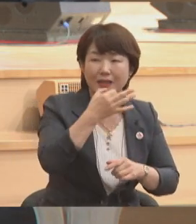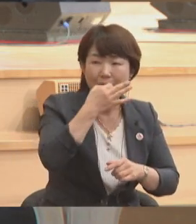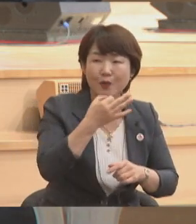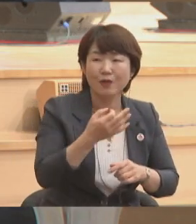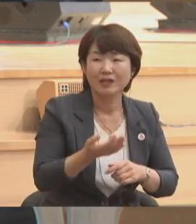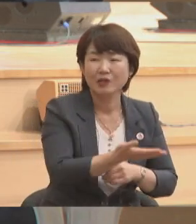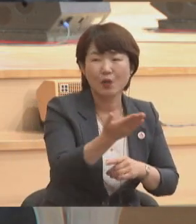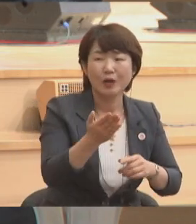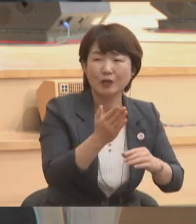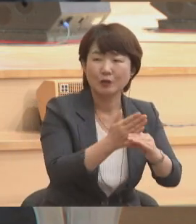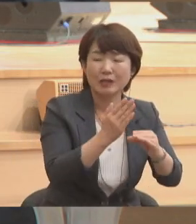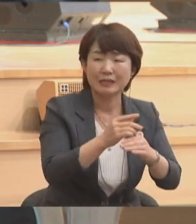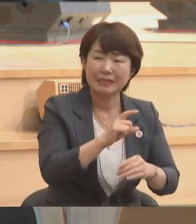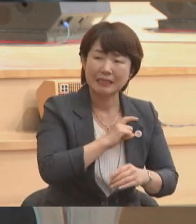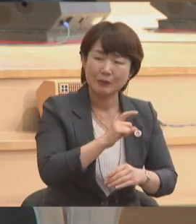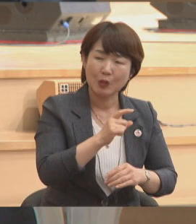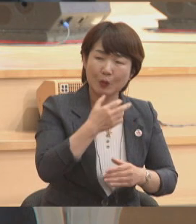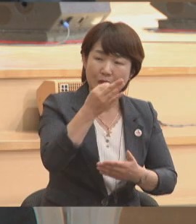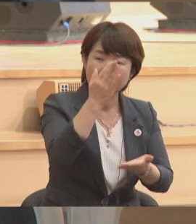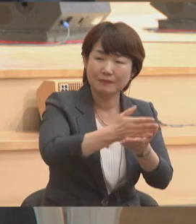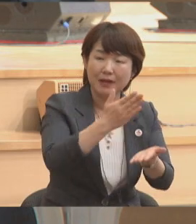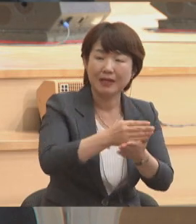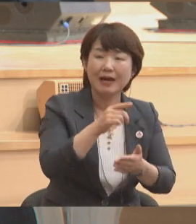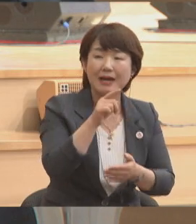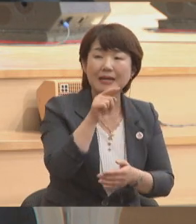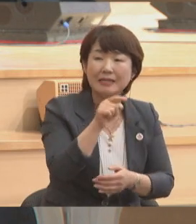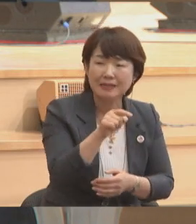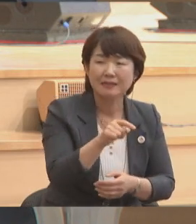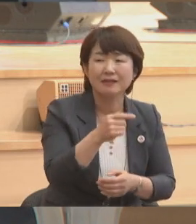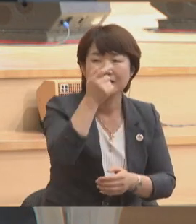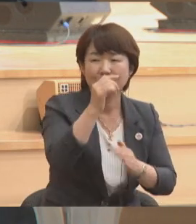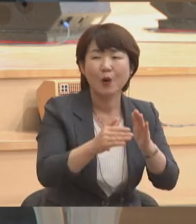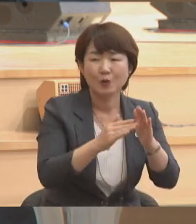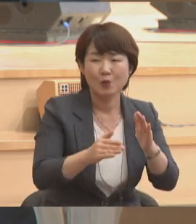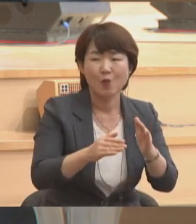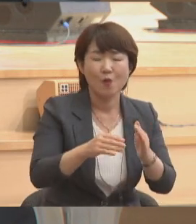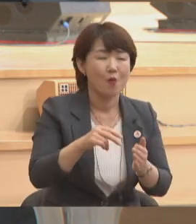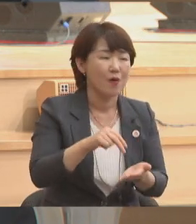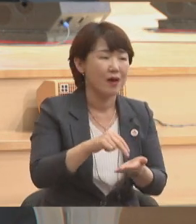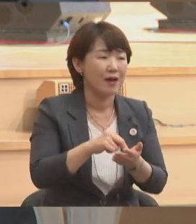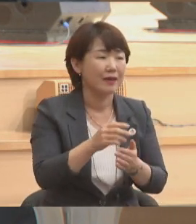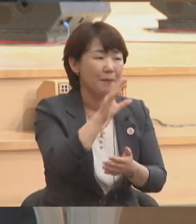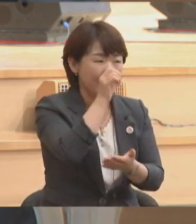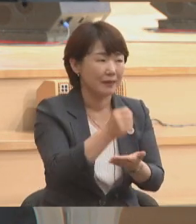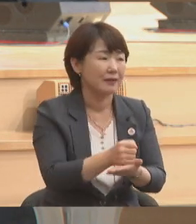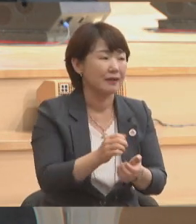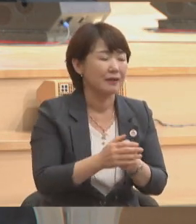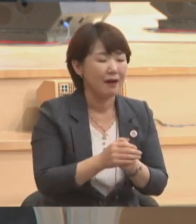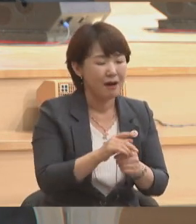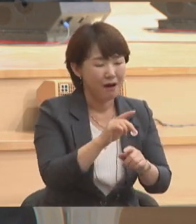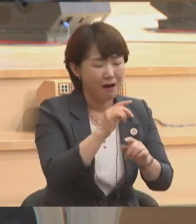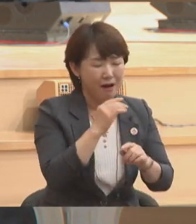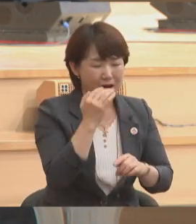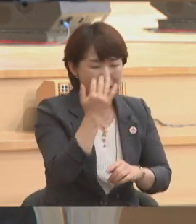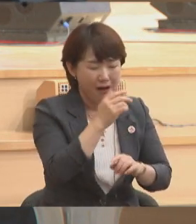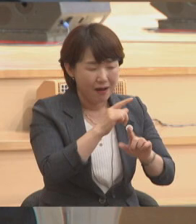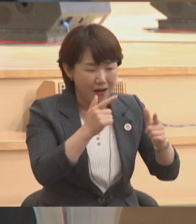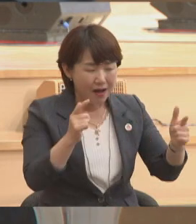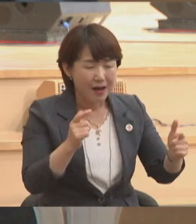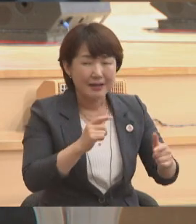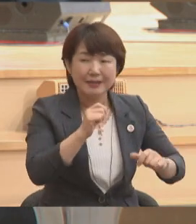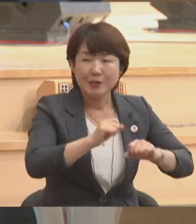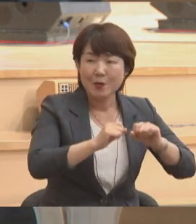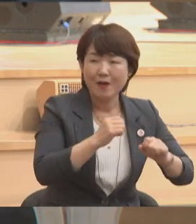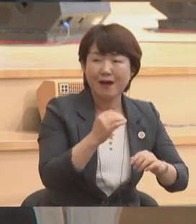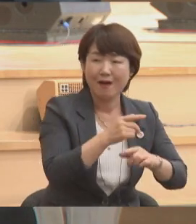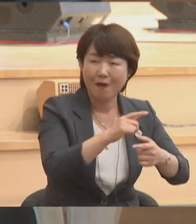이름조차도 부르지 말라. 이는 예, 성도에게 마땅한 반이라. 음행, 온갖 더러운 것, 탐욕, 이건 아예 이름조차